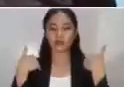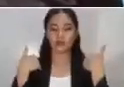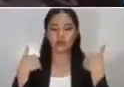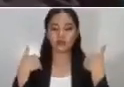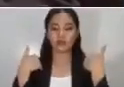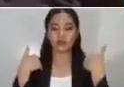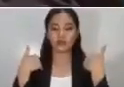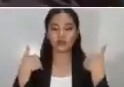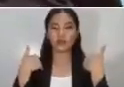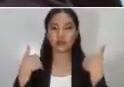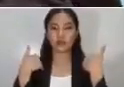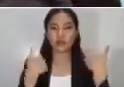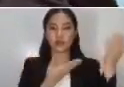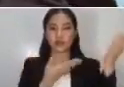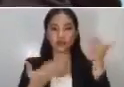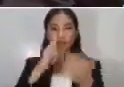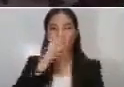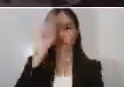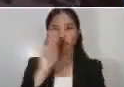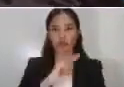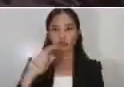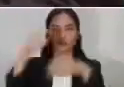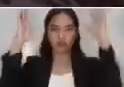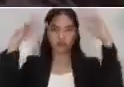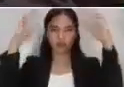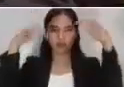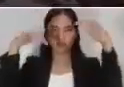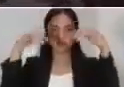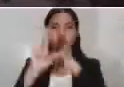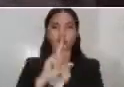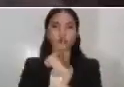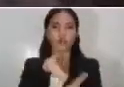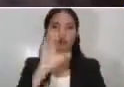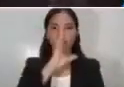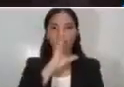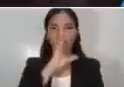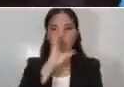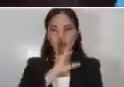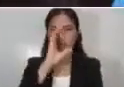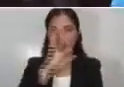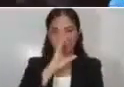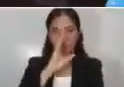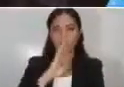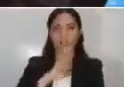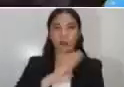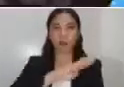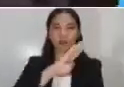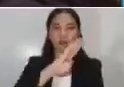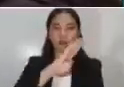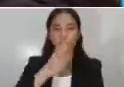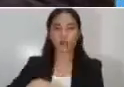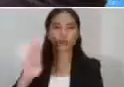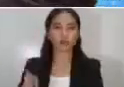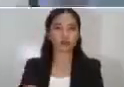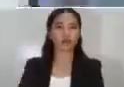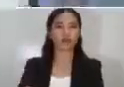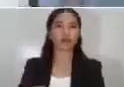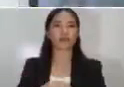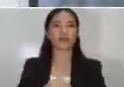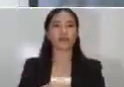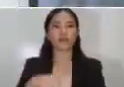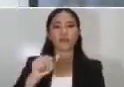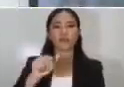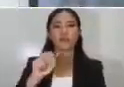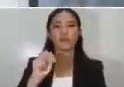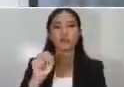landslides sa maaring idulot ng mga ulan. Narito naman ang mga aasahan nating antas ng heat index sa iba't ibang